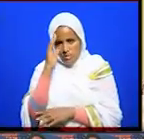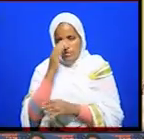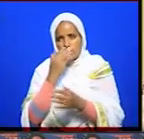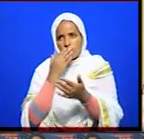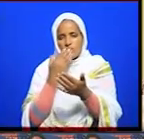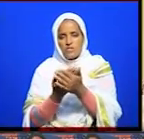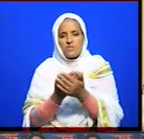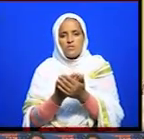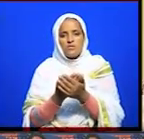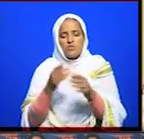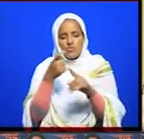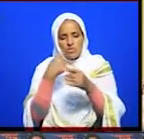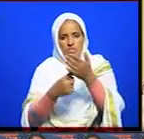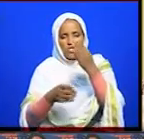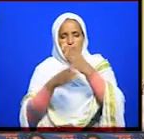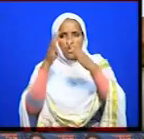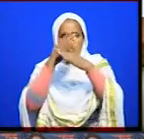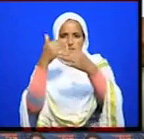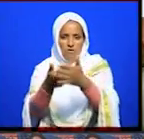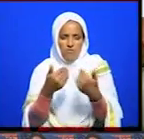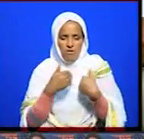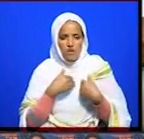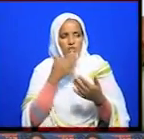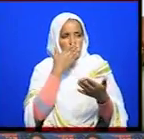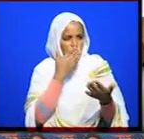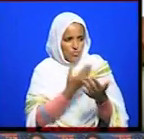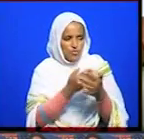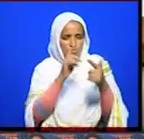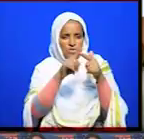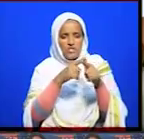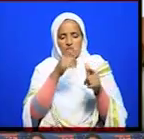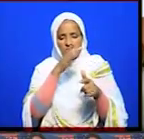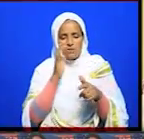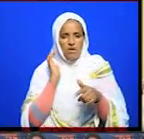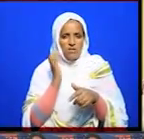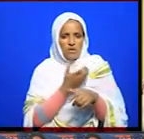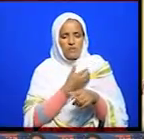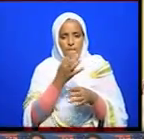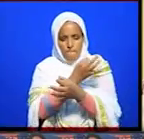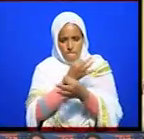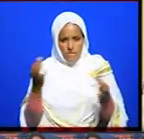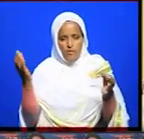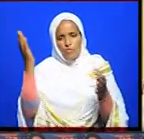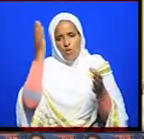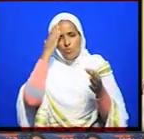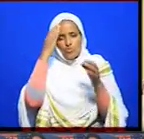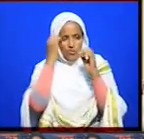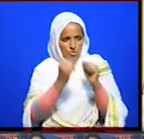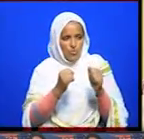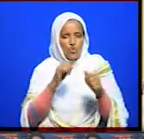የለኝም። ሁሉም አንገተ ሰባራ ነው። እና እግዚአብሔር የተመሰገነ ይሁን እዚህ ደረጃ ደርሶኛል። እንግዲህ እናታችን